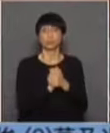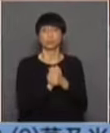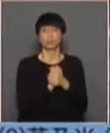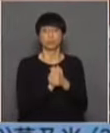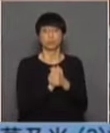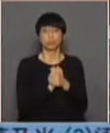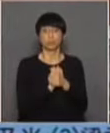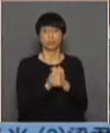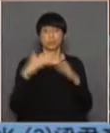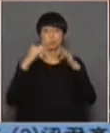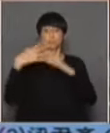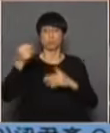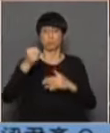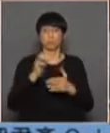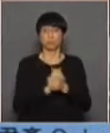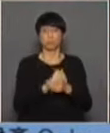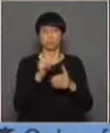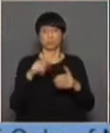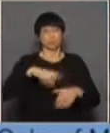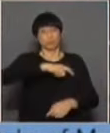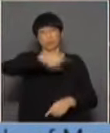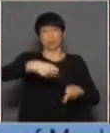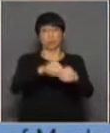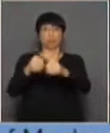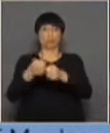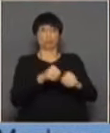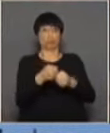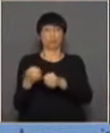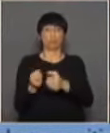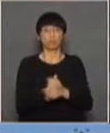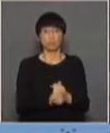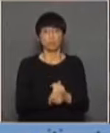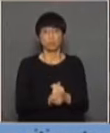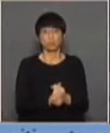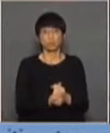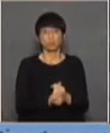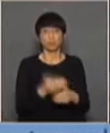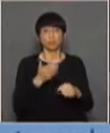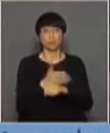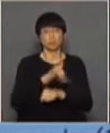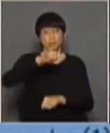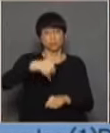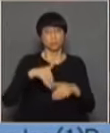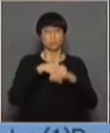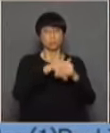司长你是主席，烂地一块，还要迟些来拿钱，